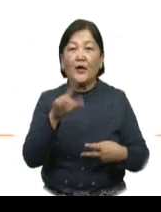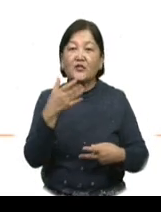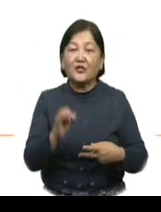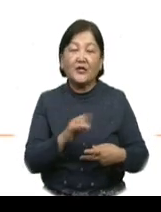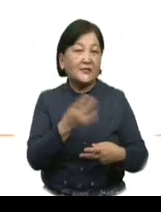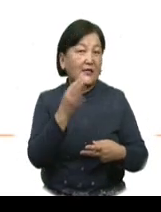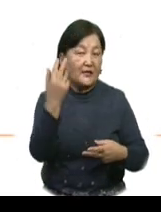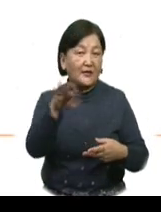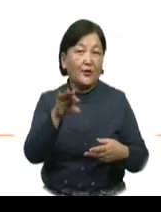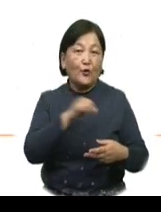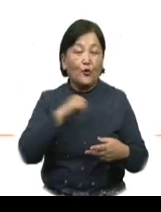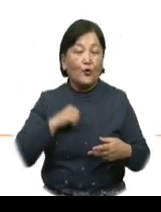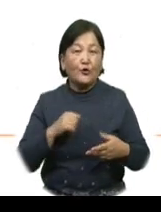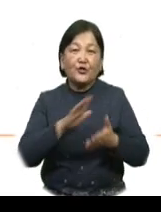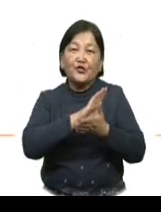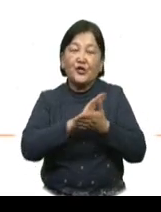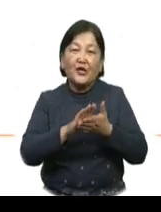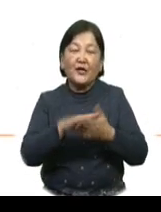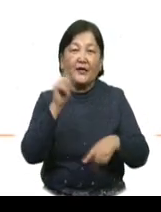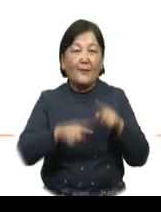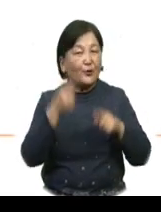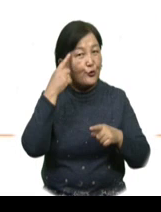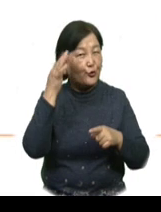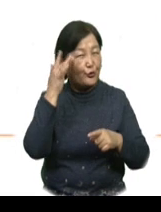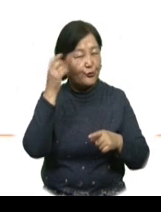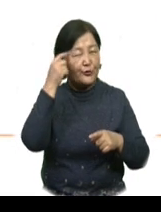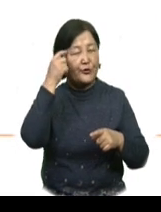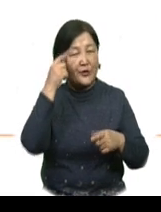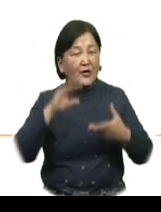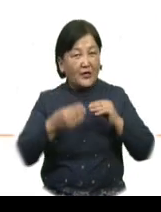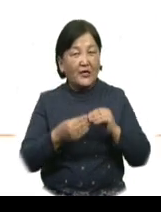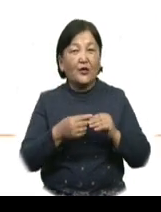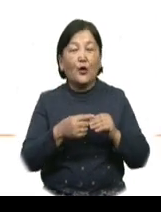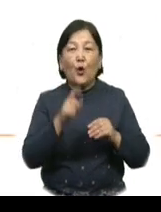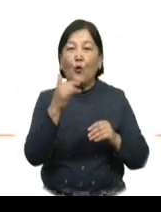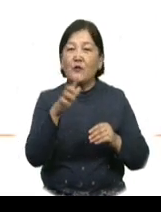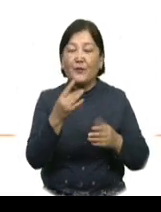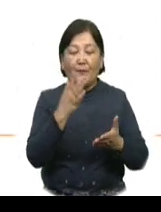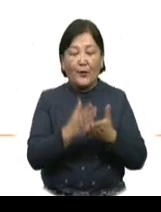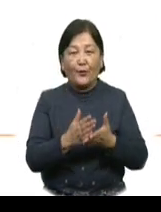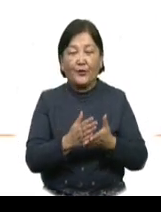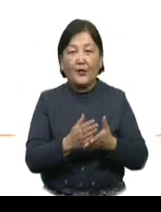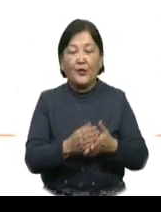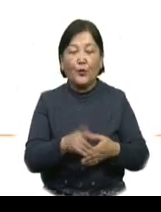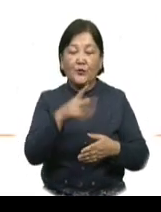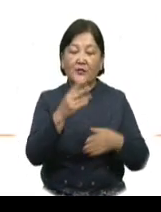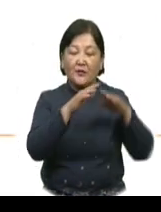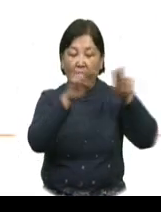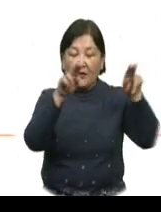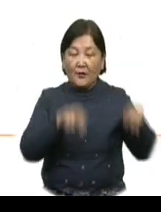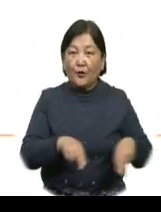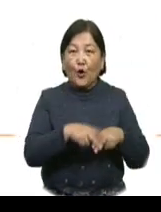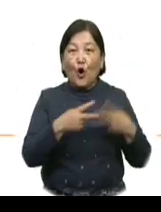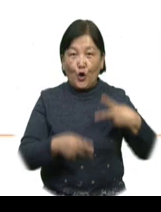өөрсдөө оруулж шинээр ямар төлөвлөлт хийж болох вэ юм хувилбарыг бас хийх ёстой. Хүснэгтийнхэн хүснэгт 2 дээр